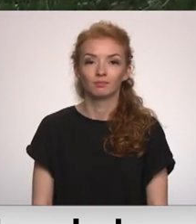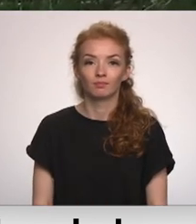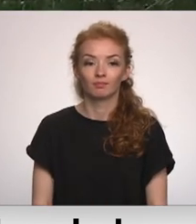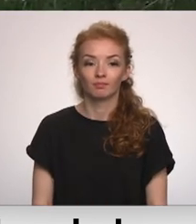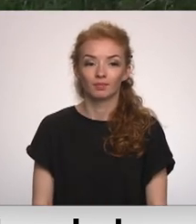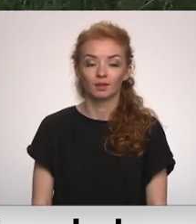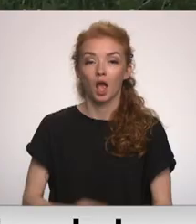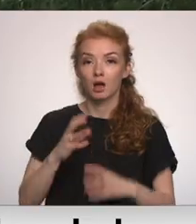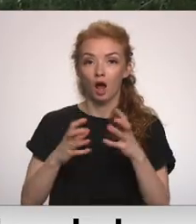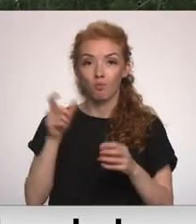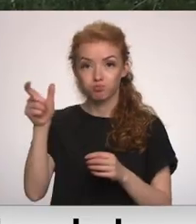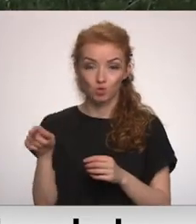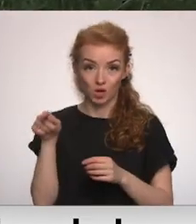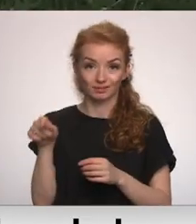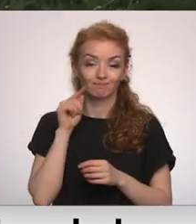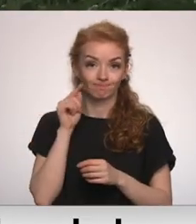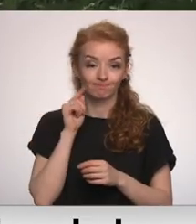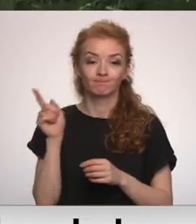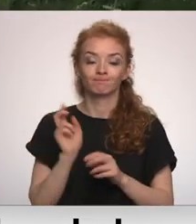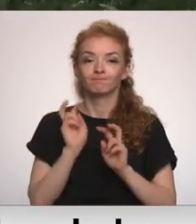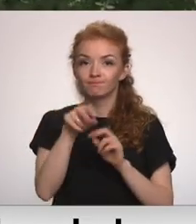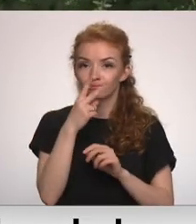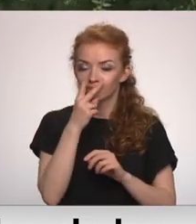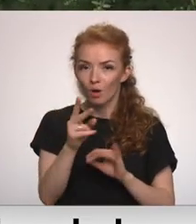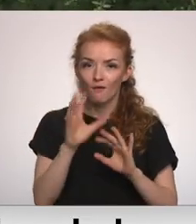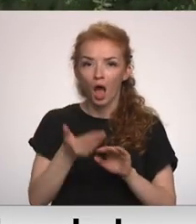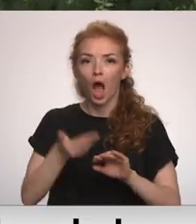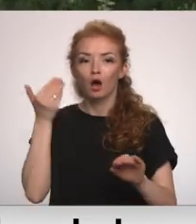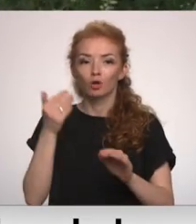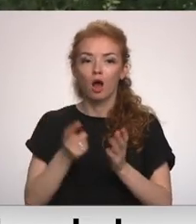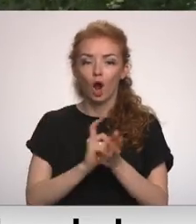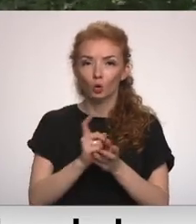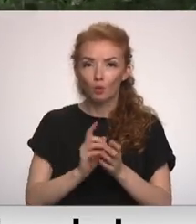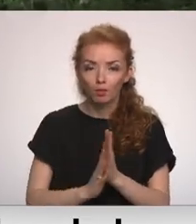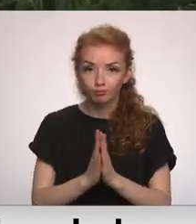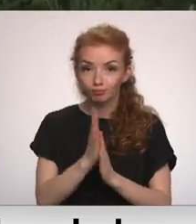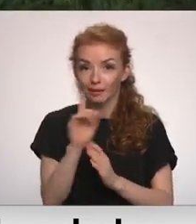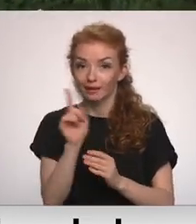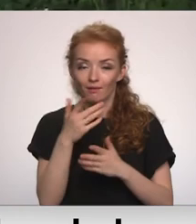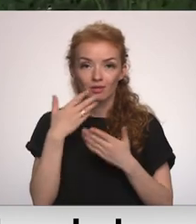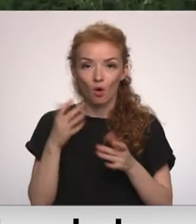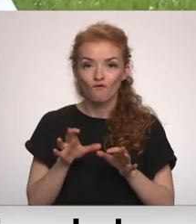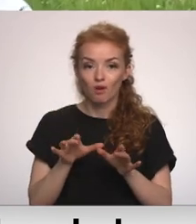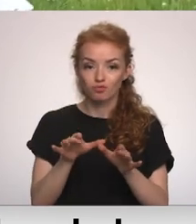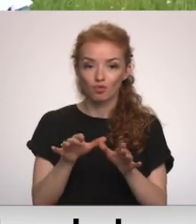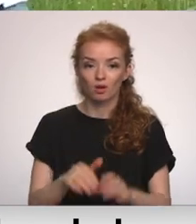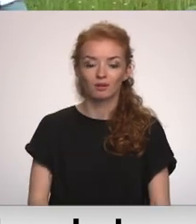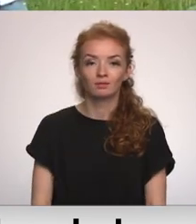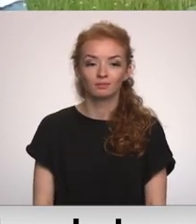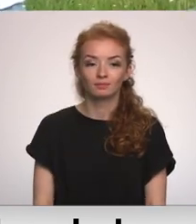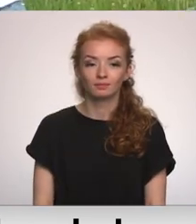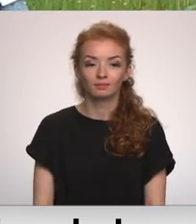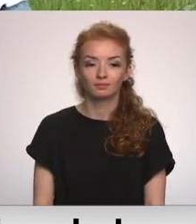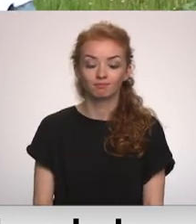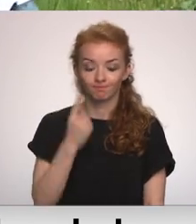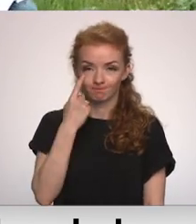Ēriks Kāposts Brenguļa pagastām šodien devās aplūkot vai agrajos kartupeļos jaunā atrodamas Kolorādo vaboles. Re, kur viena